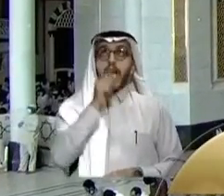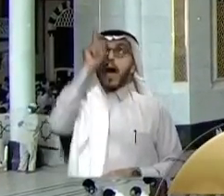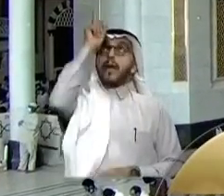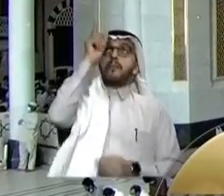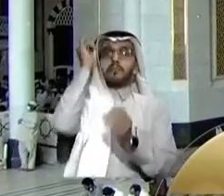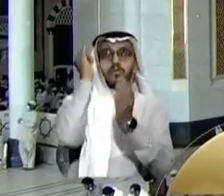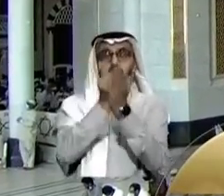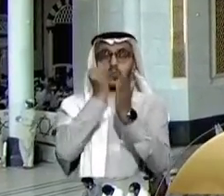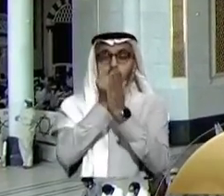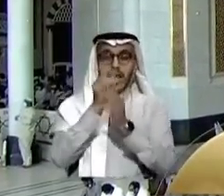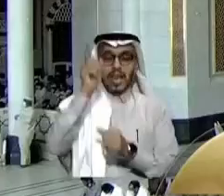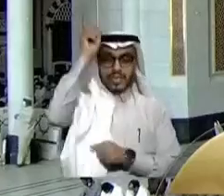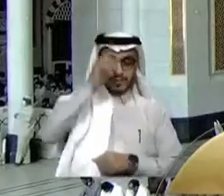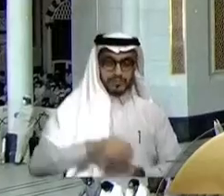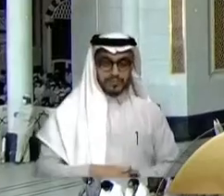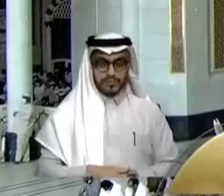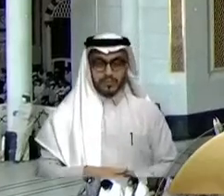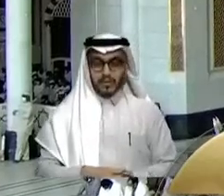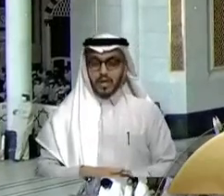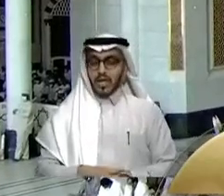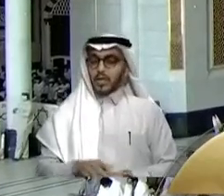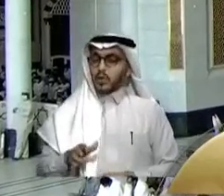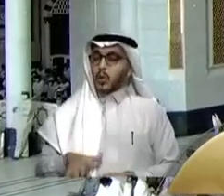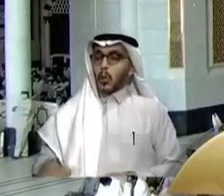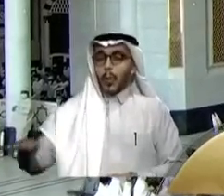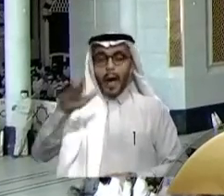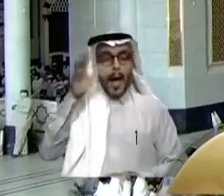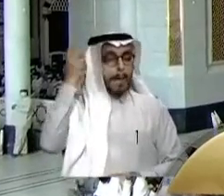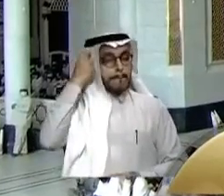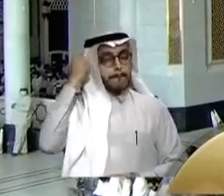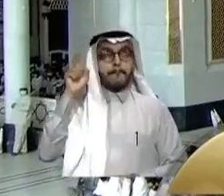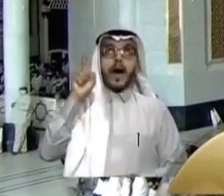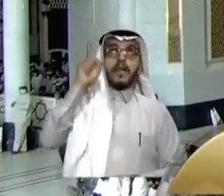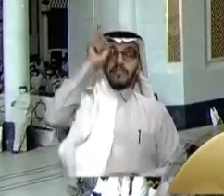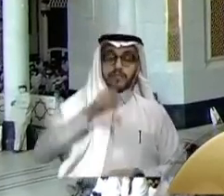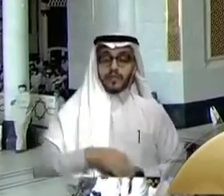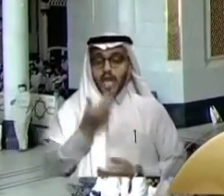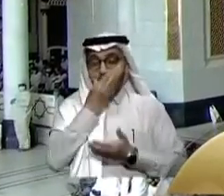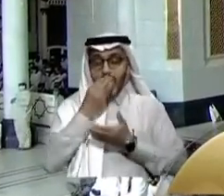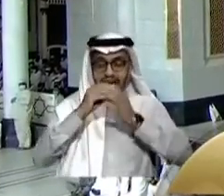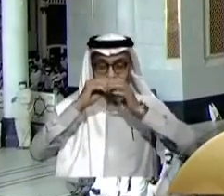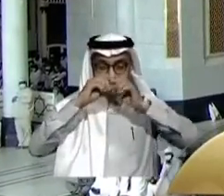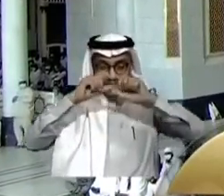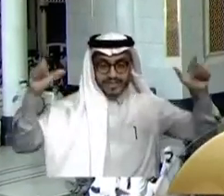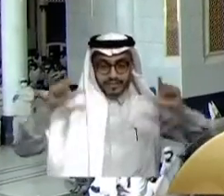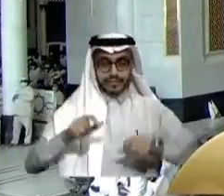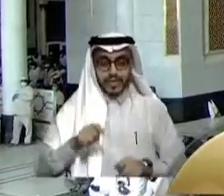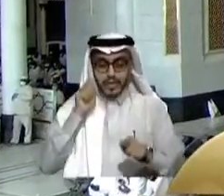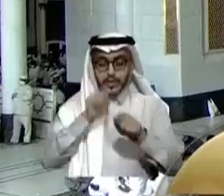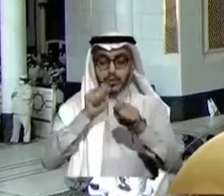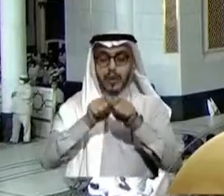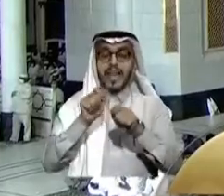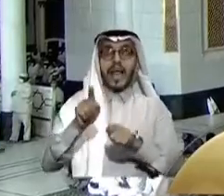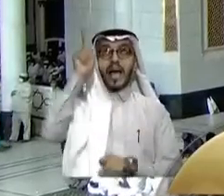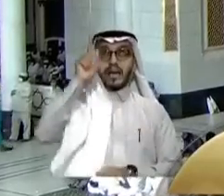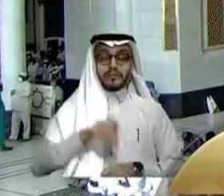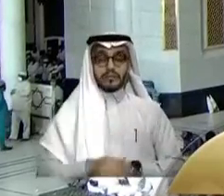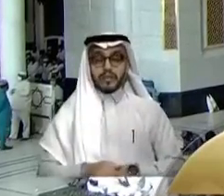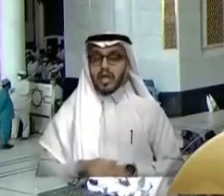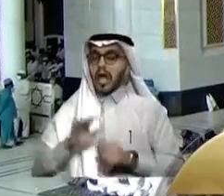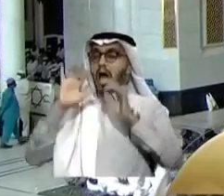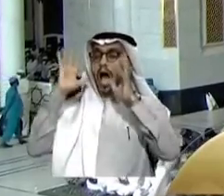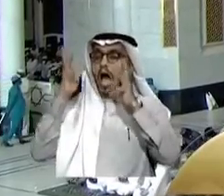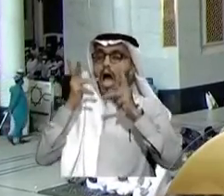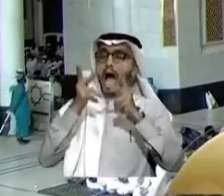بما شاء، ولا يحيطون به علما. وفي الحديث: سبحانك لا